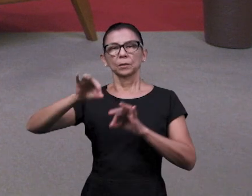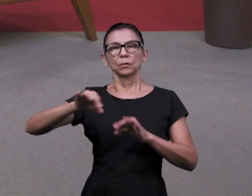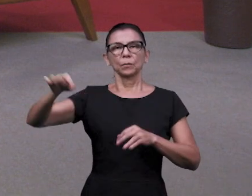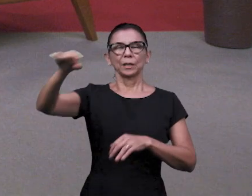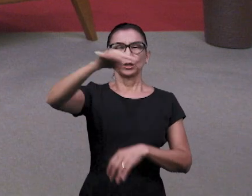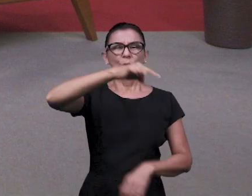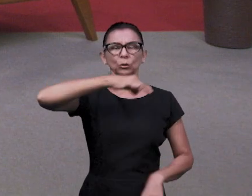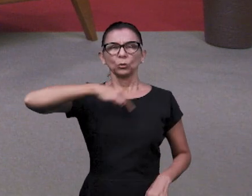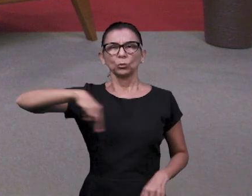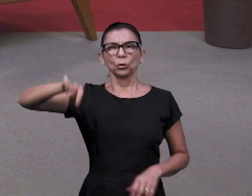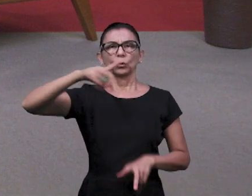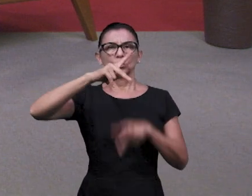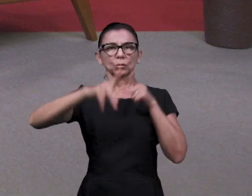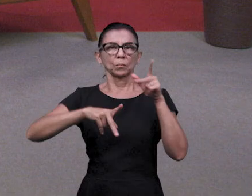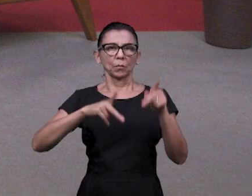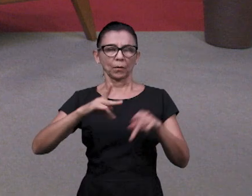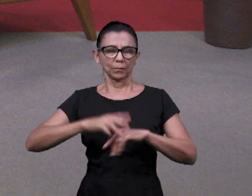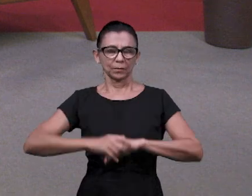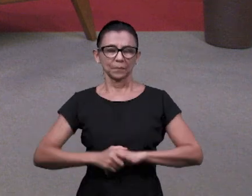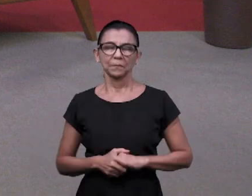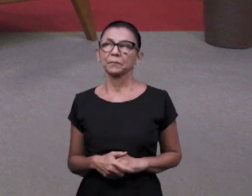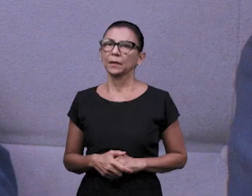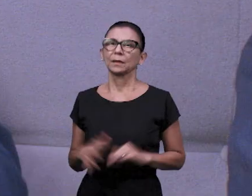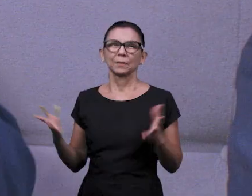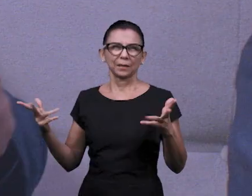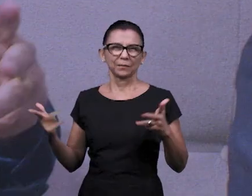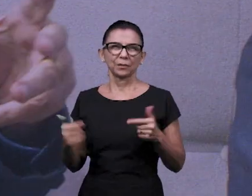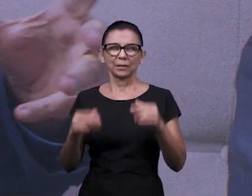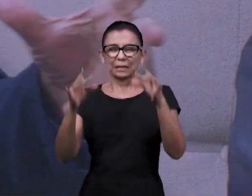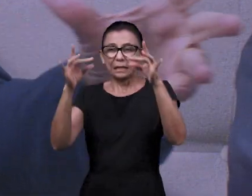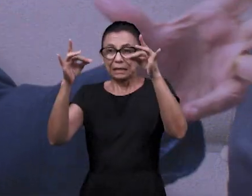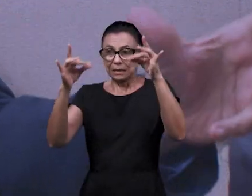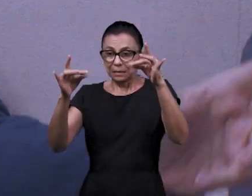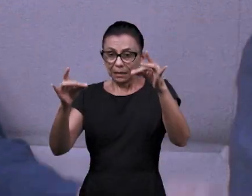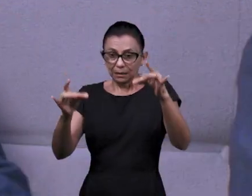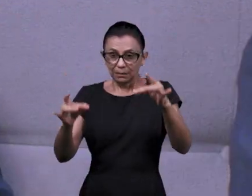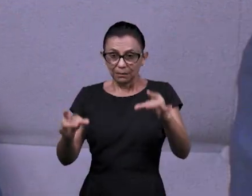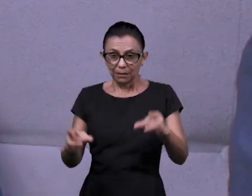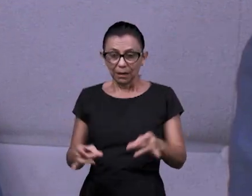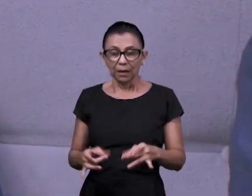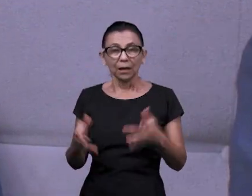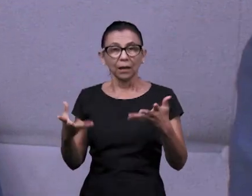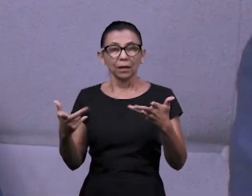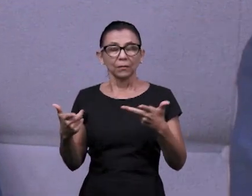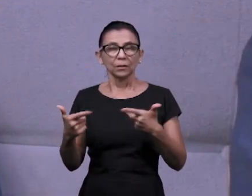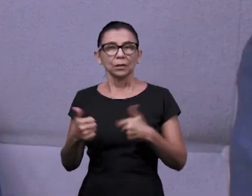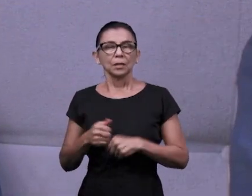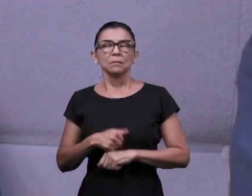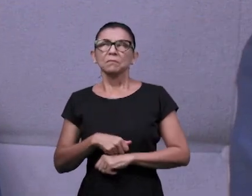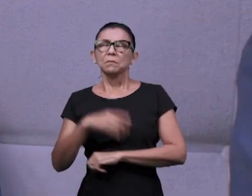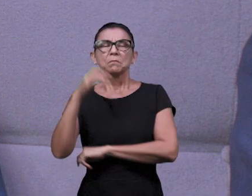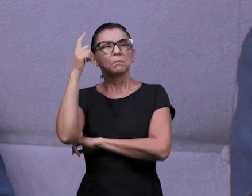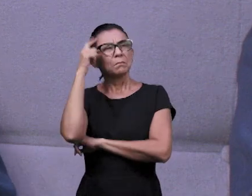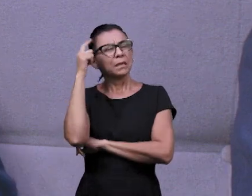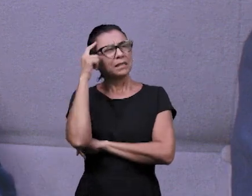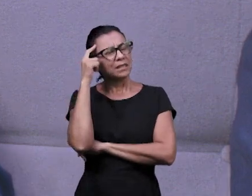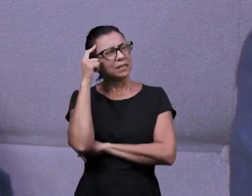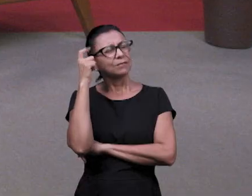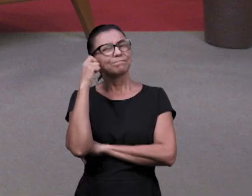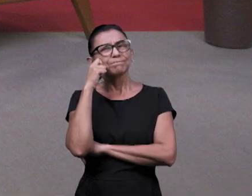été approfondi, envoyé aux gentils. Je m'émerveille avec ces détails prophétiques de la